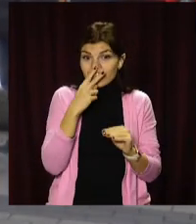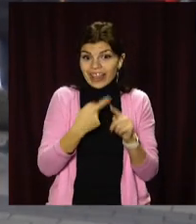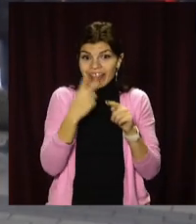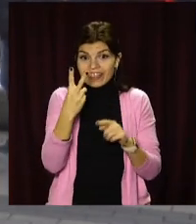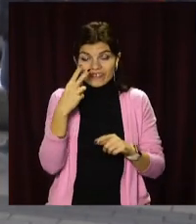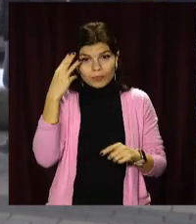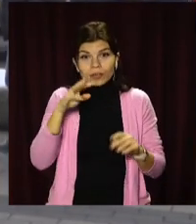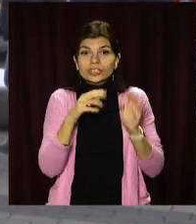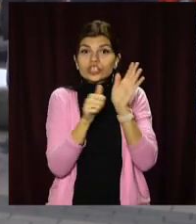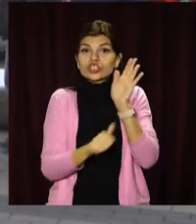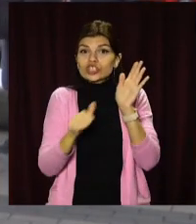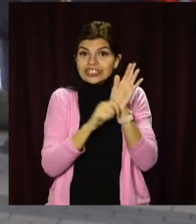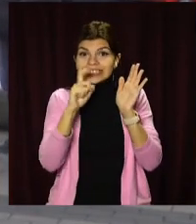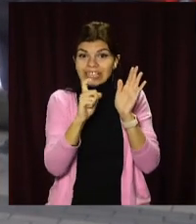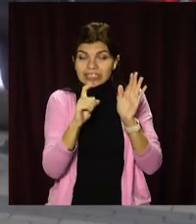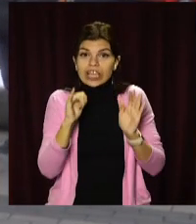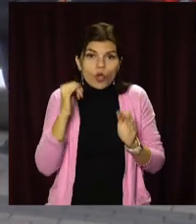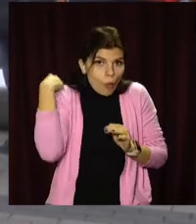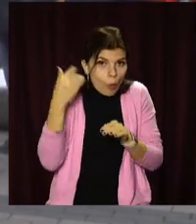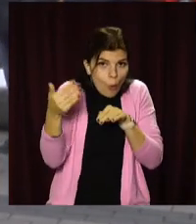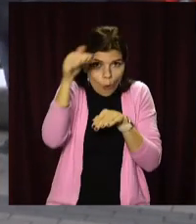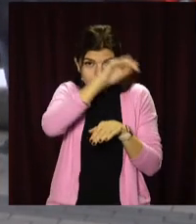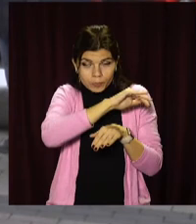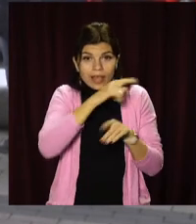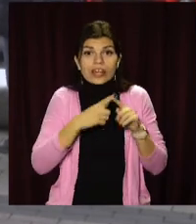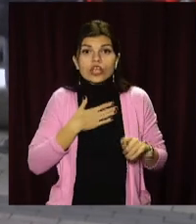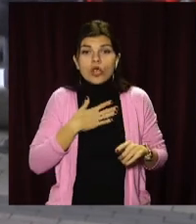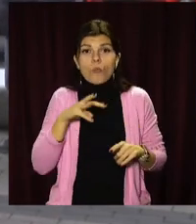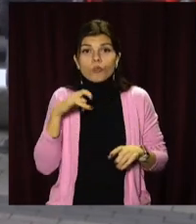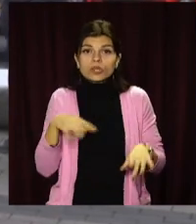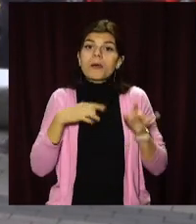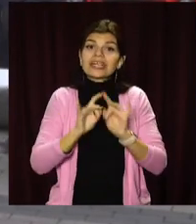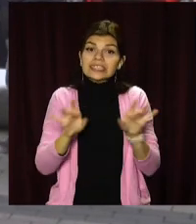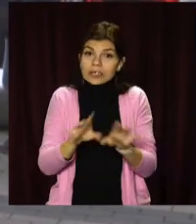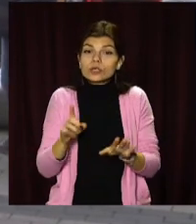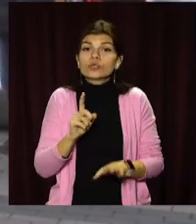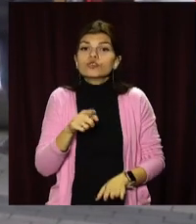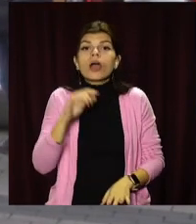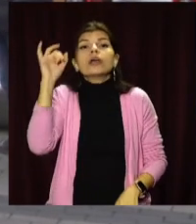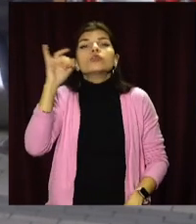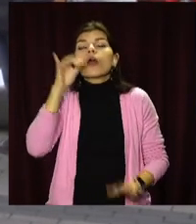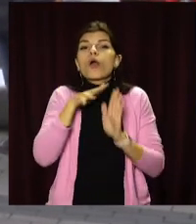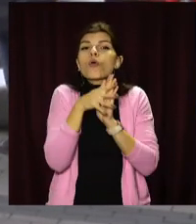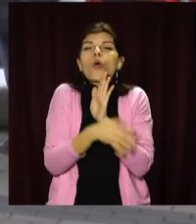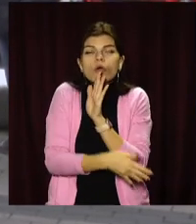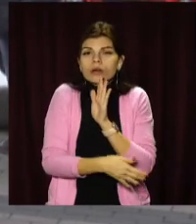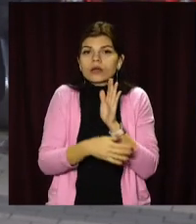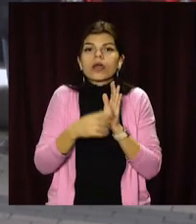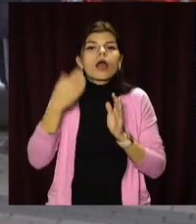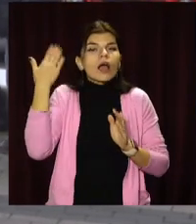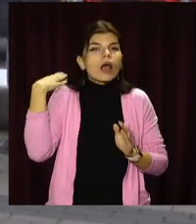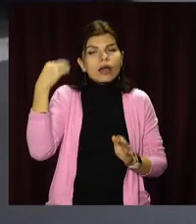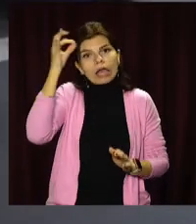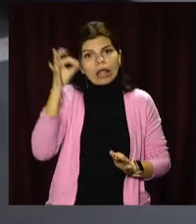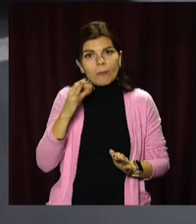2 модели ЗАЗ-966 и Горбаты. То есть в нашем музее мы рассказываем о том, что корни этой модели лежат в изучении немецких